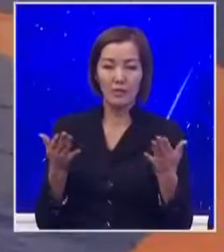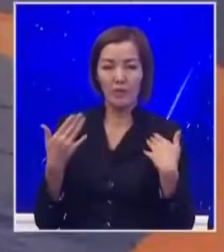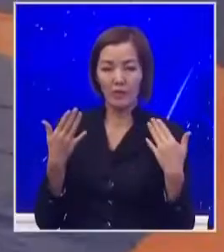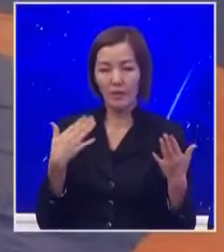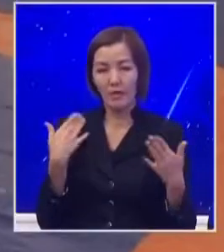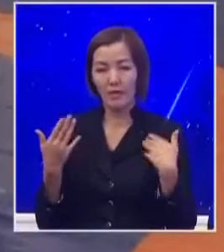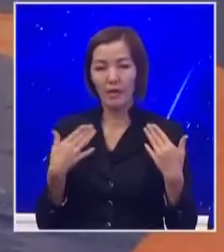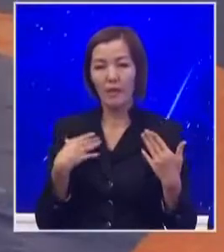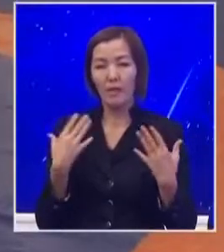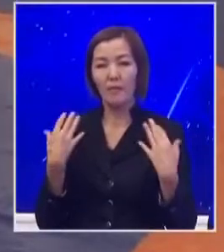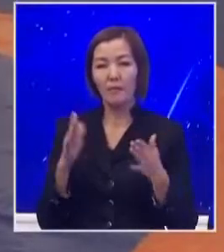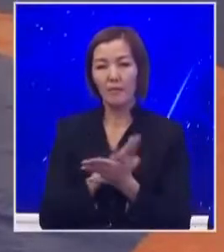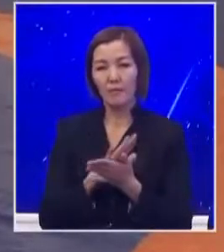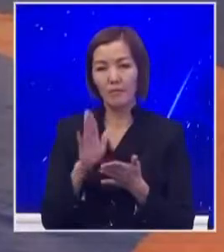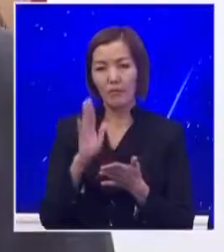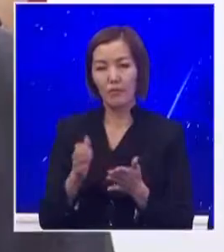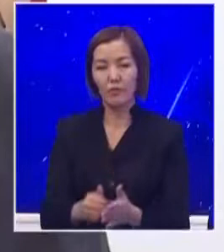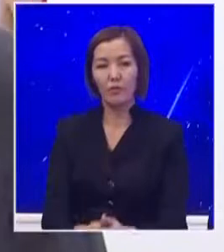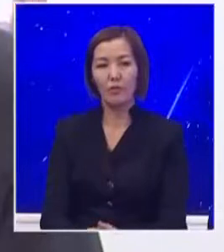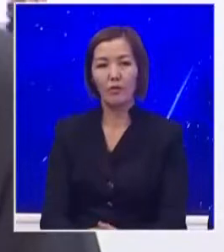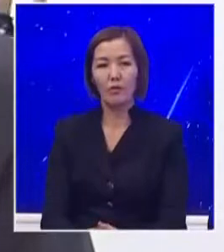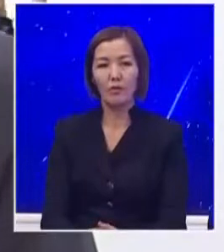кружках совершенно бесплатно.